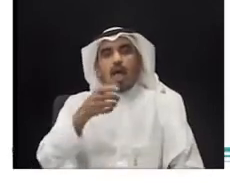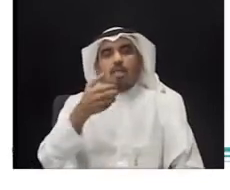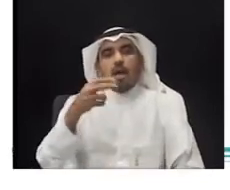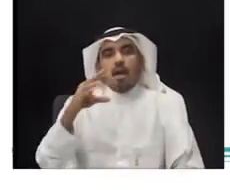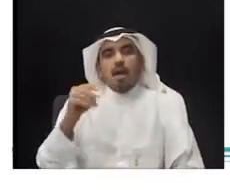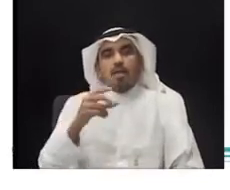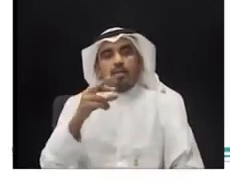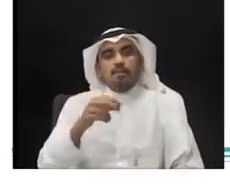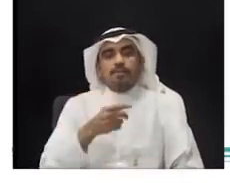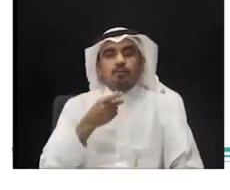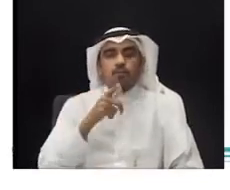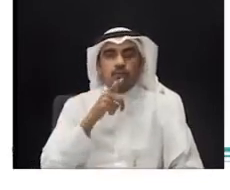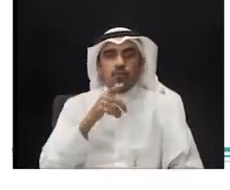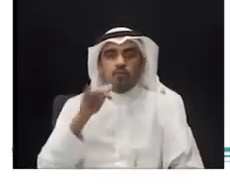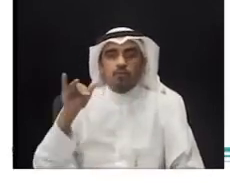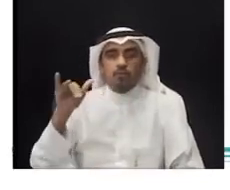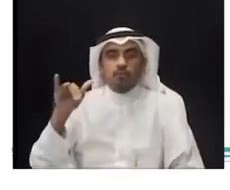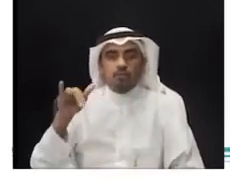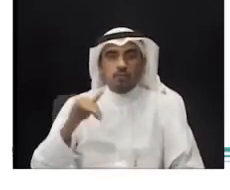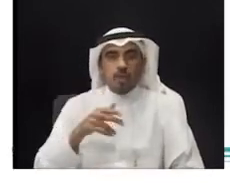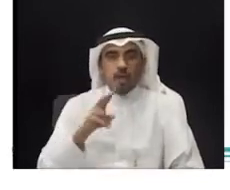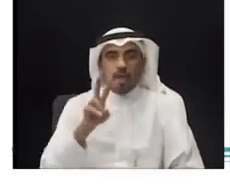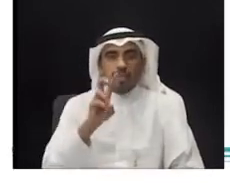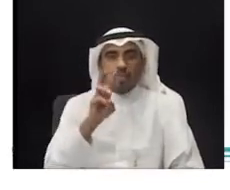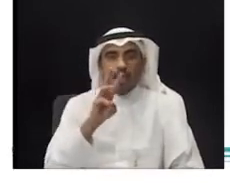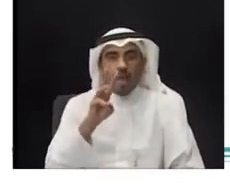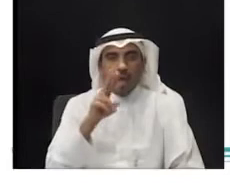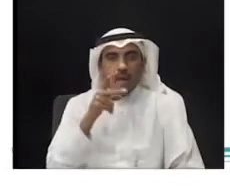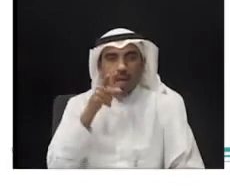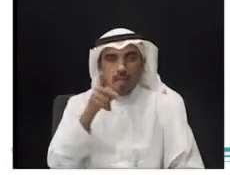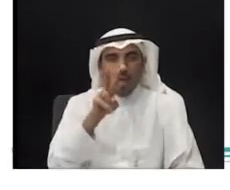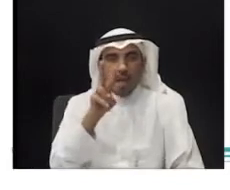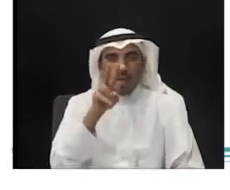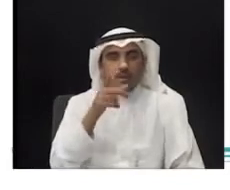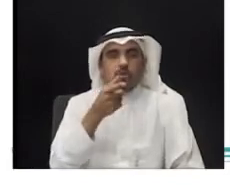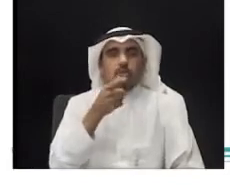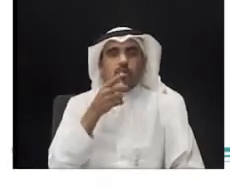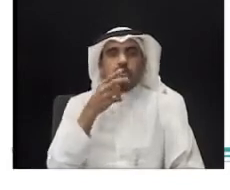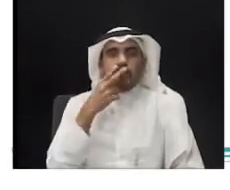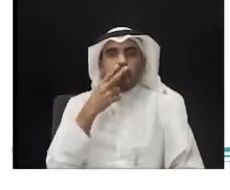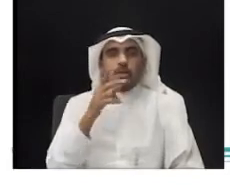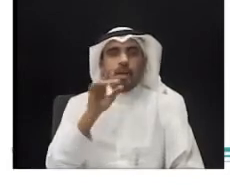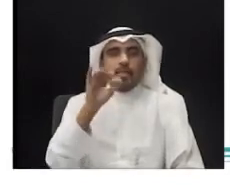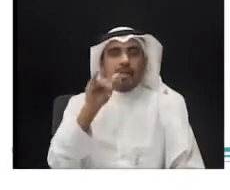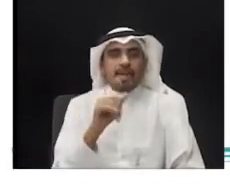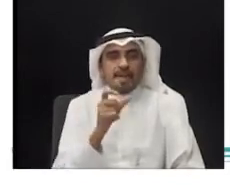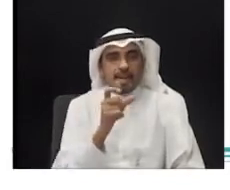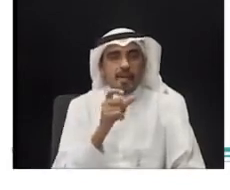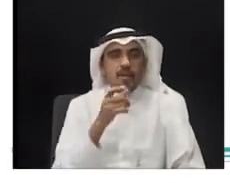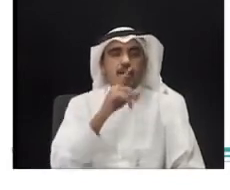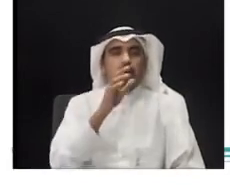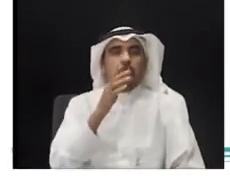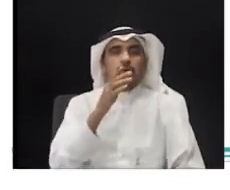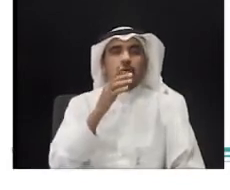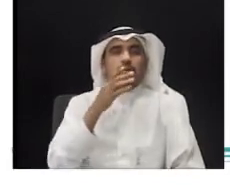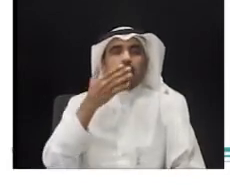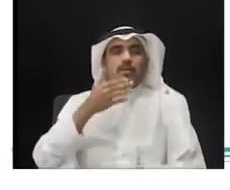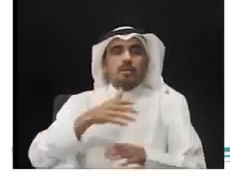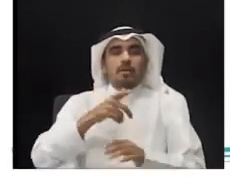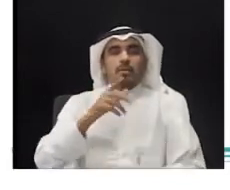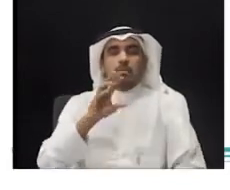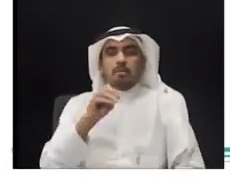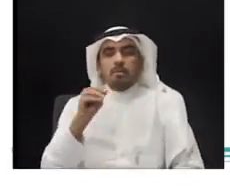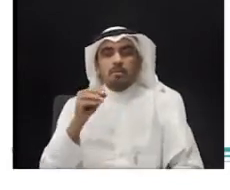هذا، وتقول جاء هذان ورأيت هذين وسلمت على